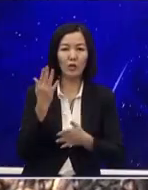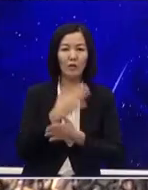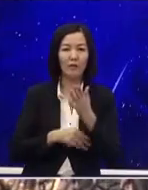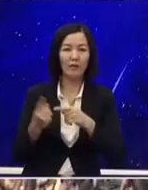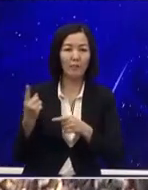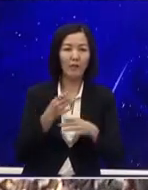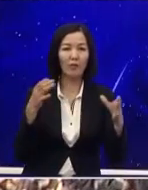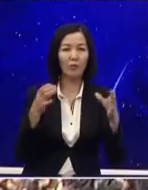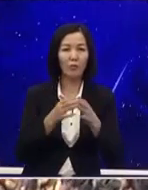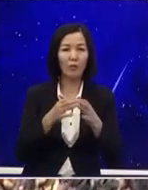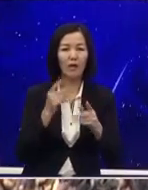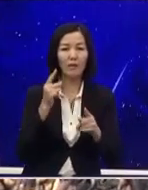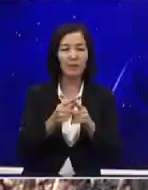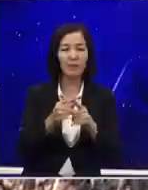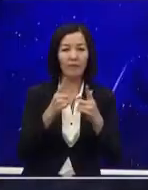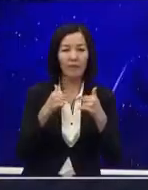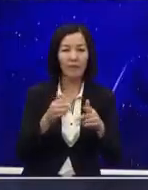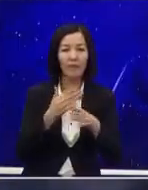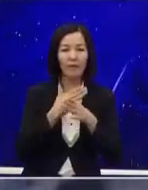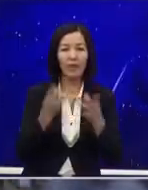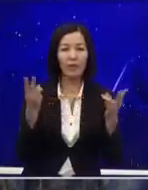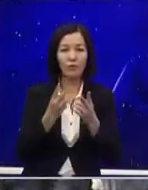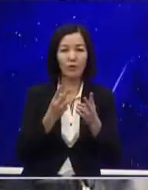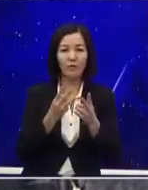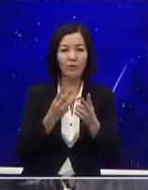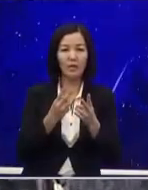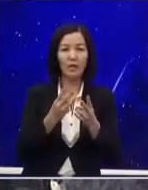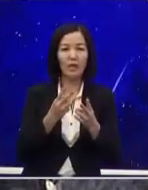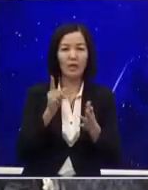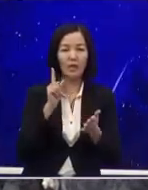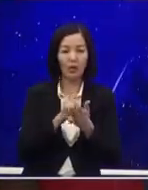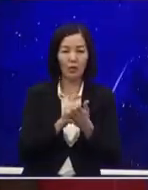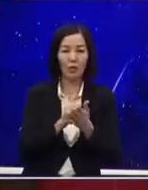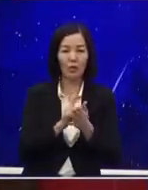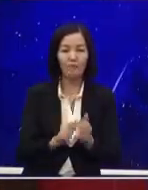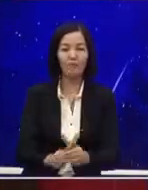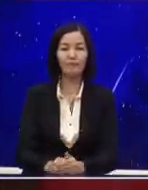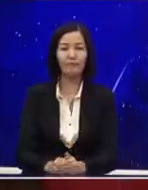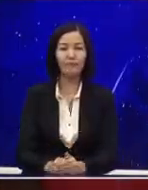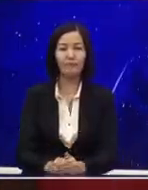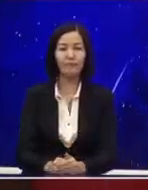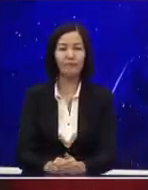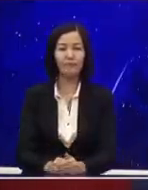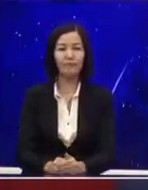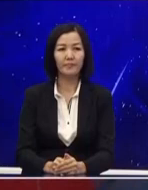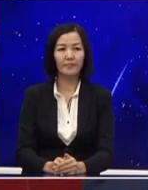инвалидность первой группы. По словам организаторов, помогать нуждающимся – их гражданский долг.